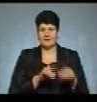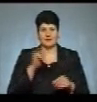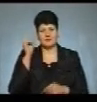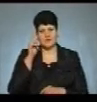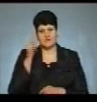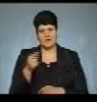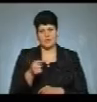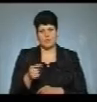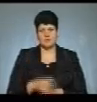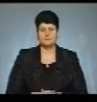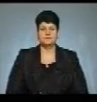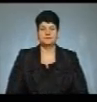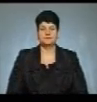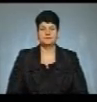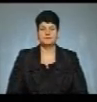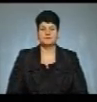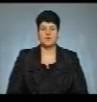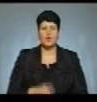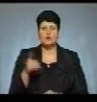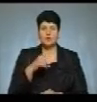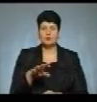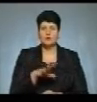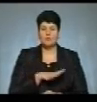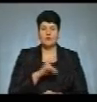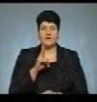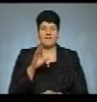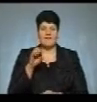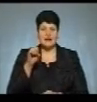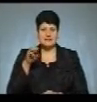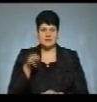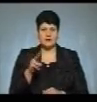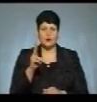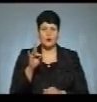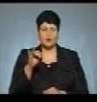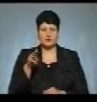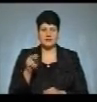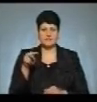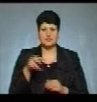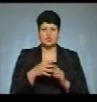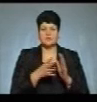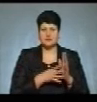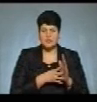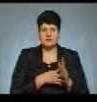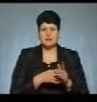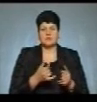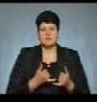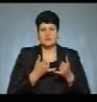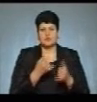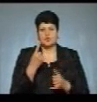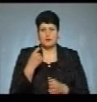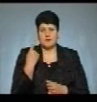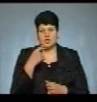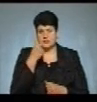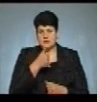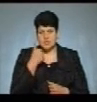Тернополя. У Тернополі відбувся квест «Крути-2019», приурочений до 101-ї річниці бою під Крутами.